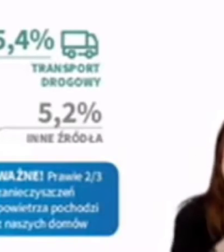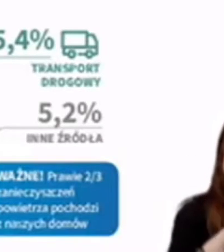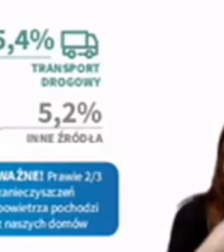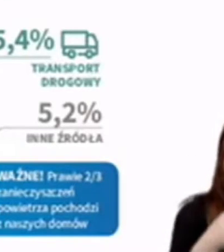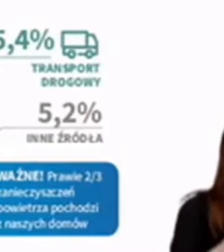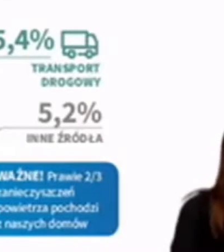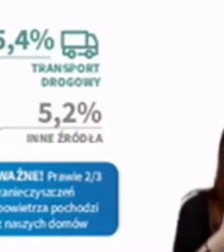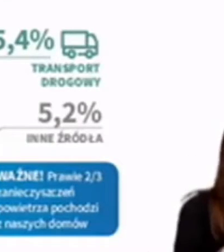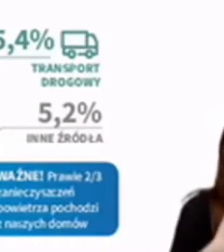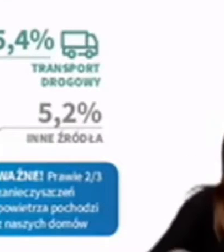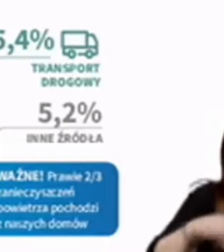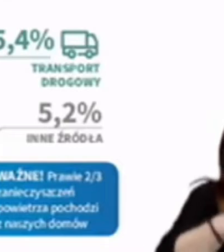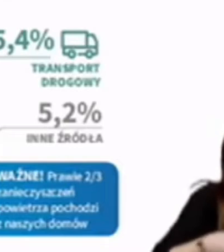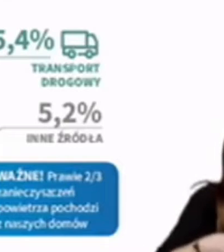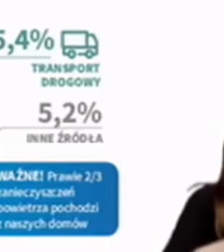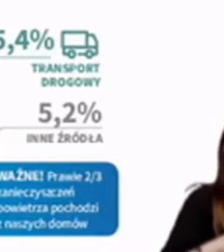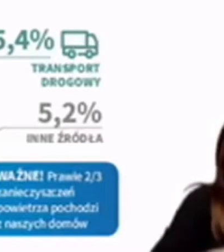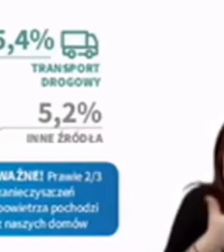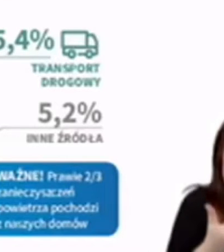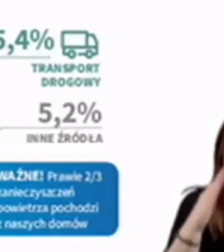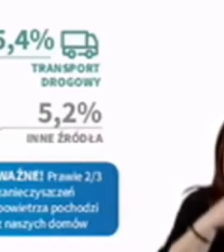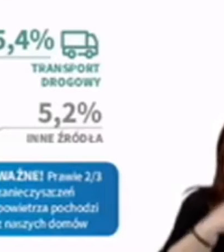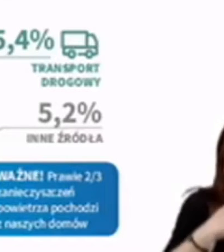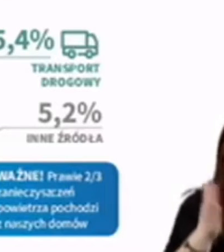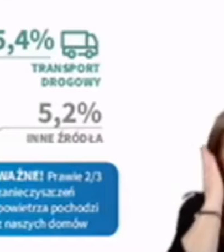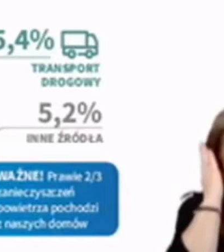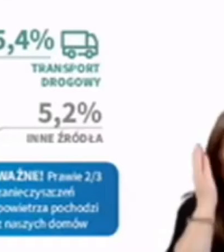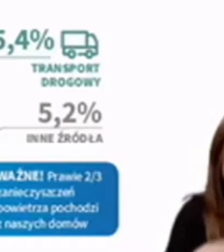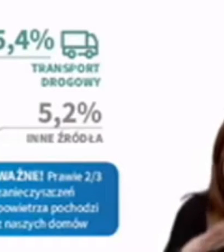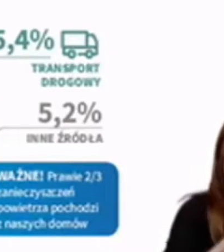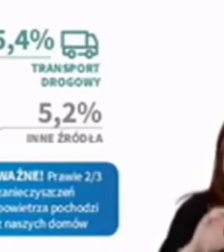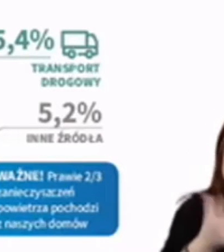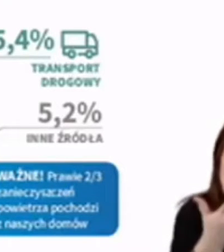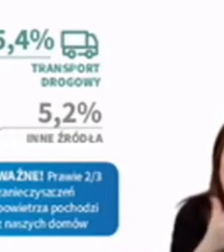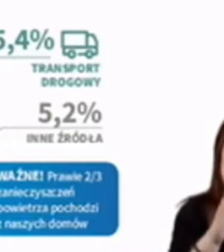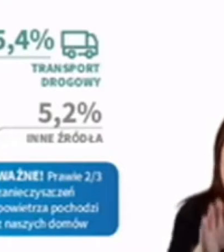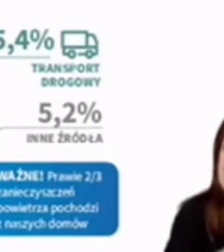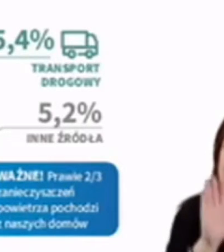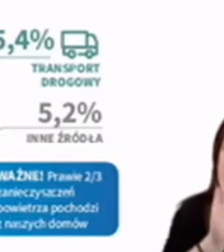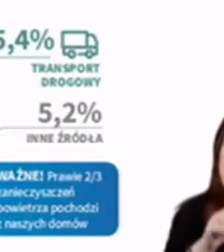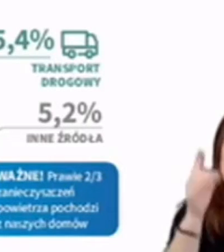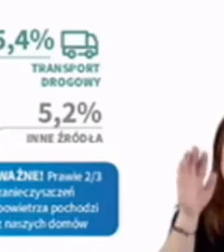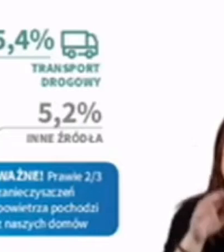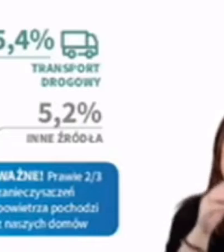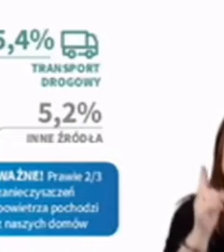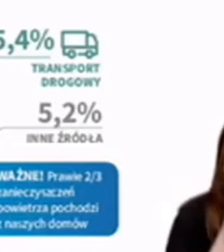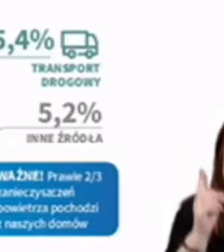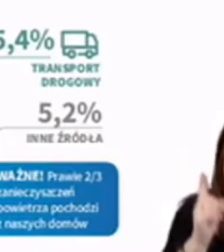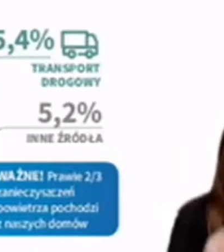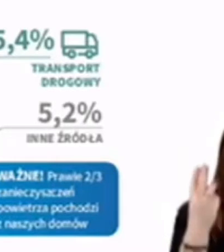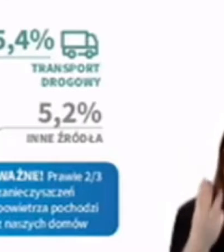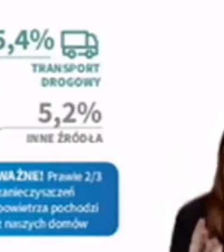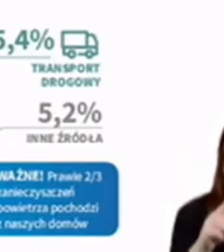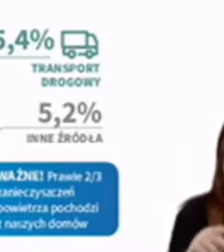nasze mieszkania i nasze domy. Na drugim miejscu jest oczywiście przemysł, który jest niezwykle ważny, więc trzeba znaleźć